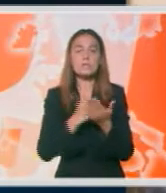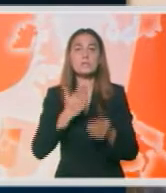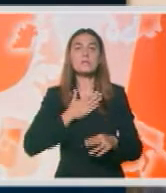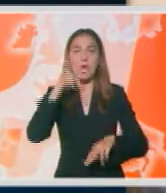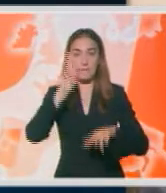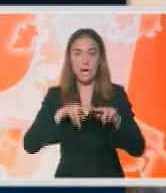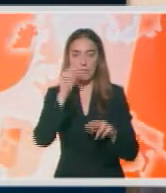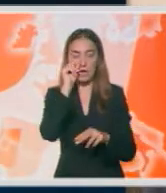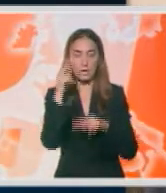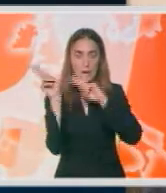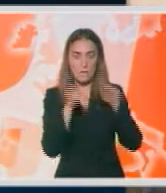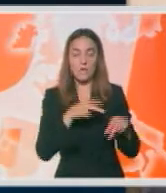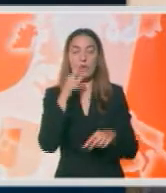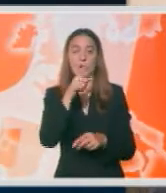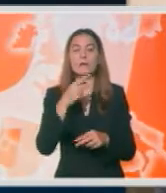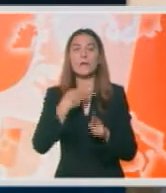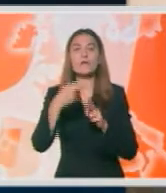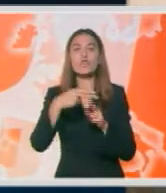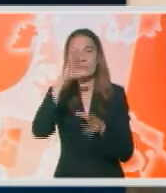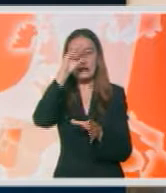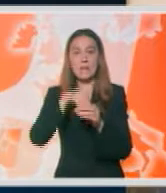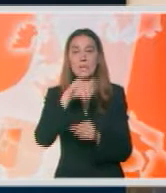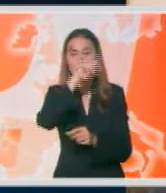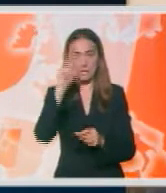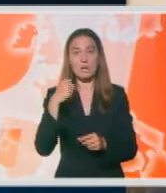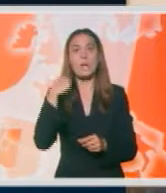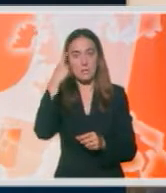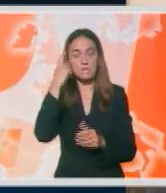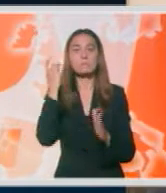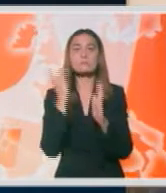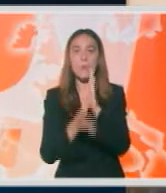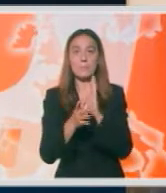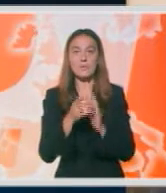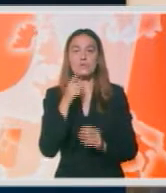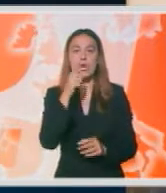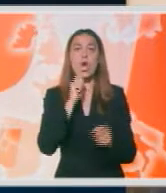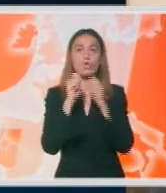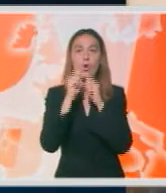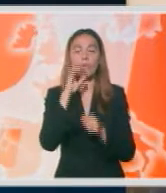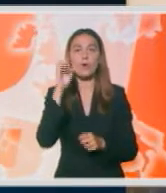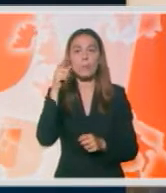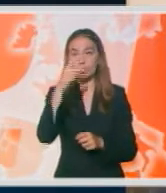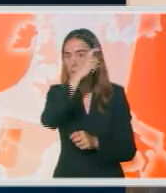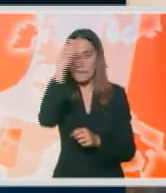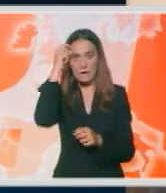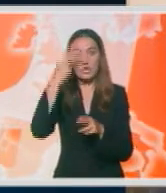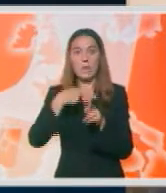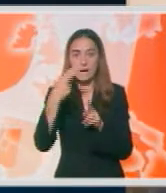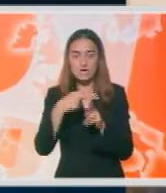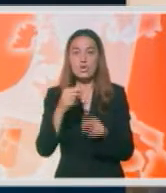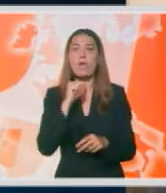na povratak, odnosno rješenje stambenog pitanja. Mislim da smo vrlo brzo dogovor o tom načelnom rješenju i da